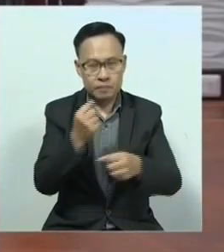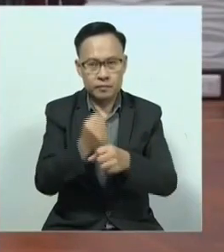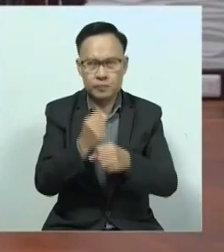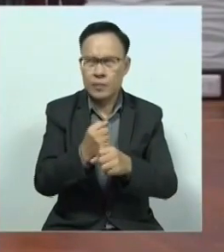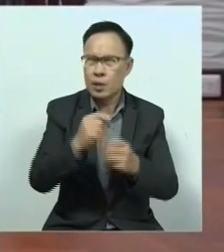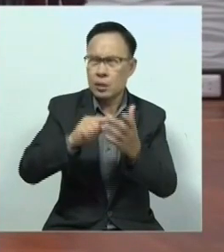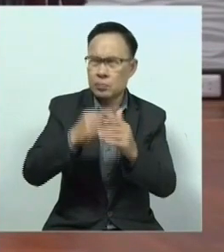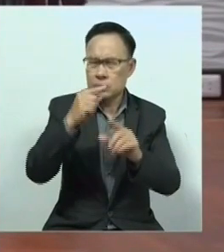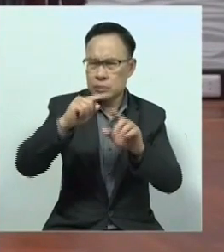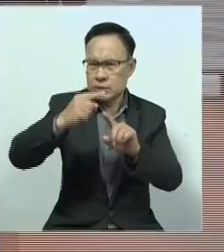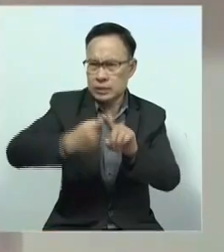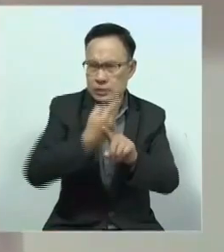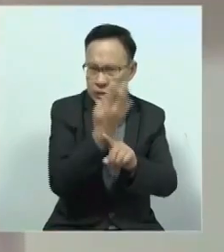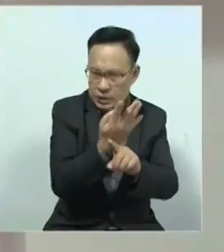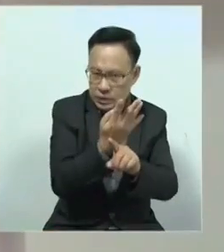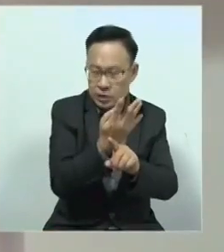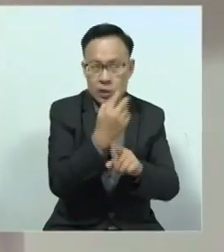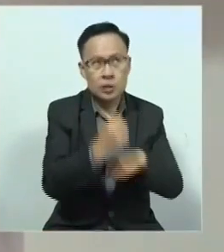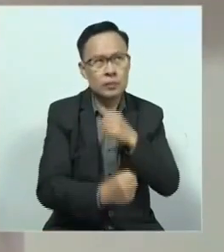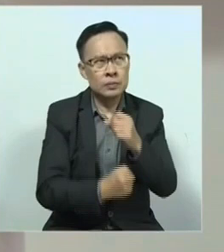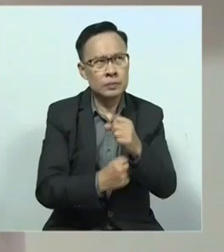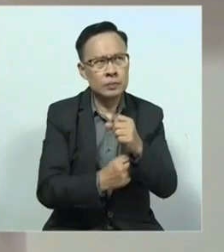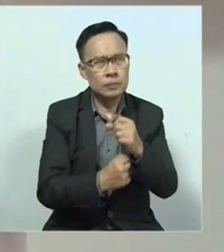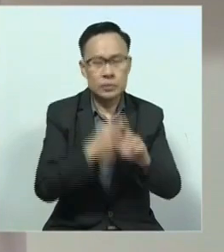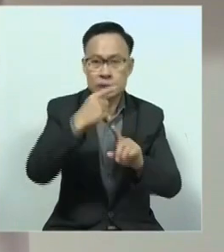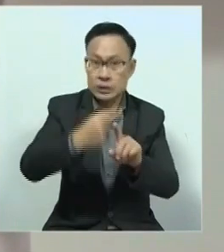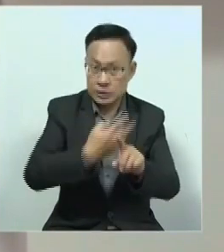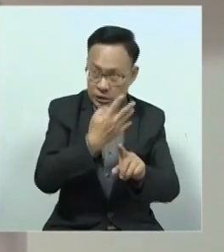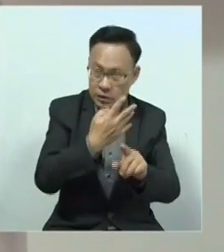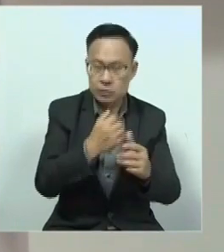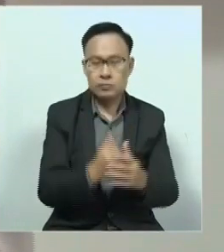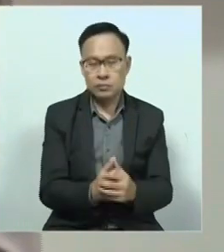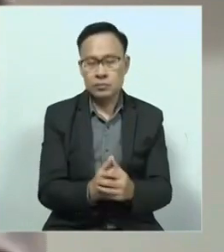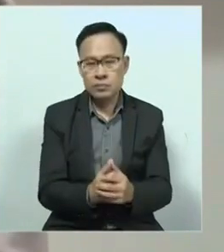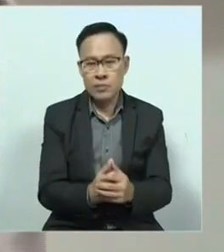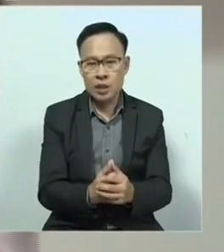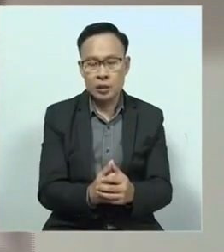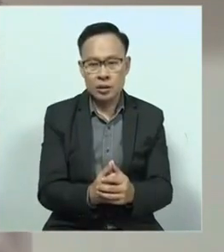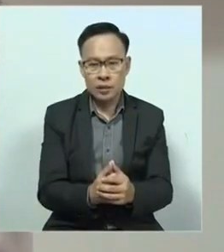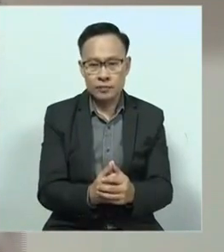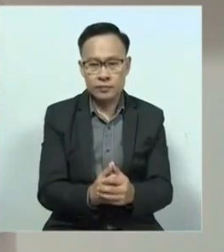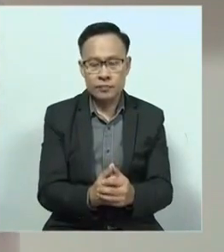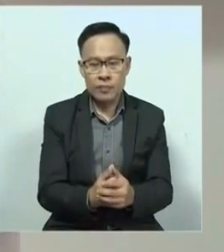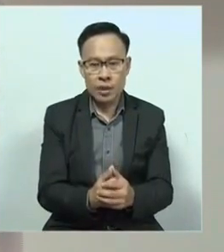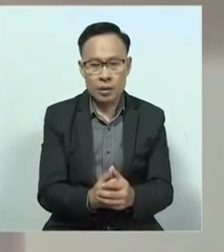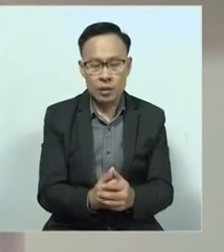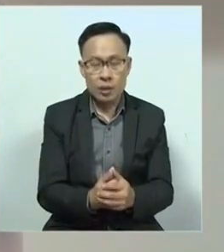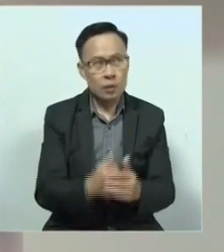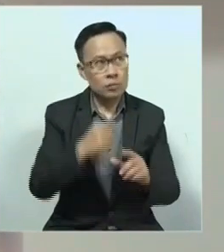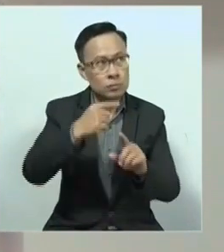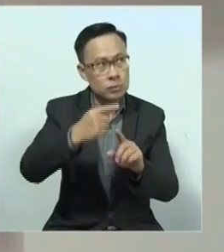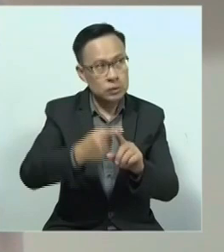ต่เมษากุมภา61 ค่ะ ของเรือทำเรือเสร็จเนี่ยประมาณเดือนกรกฎาคม